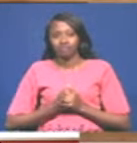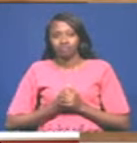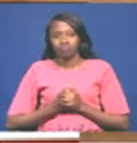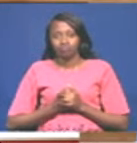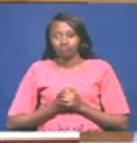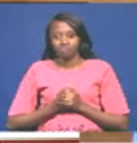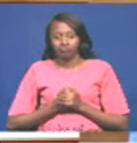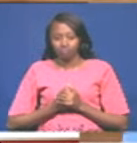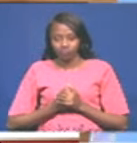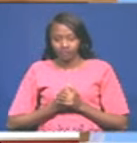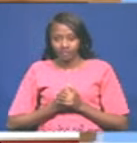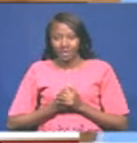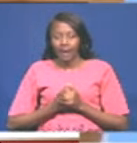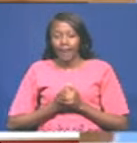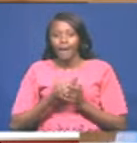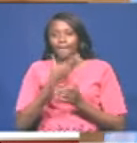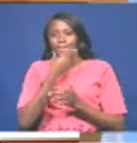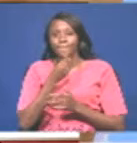Mr. Kinoti,